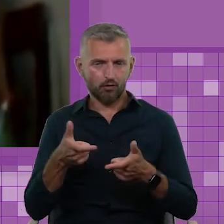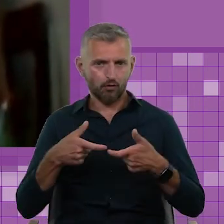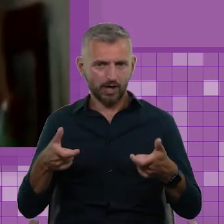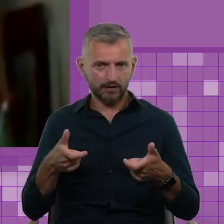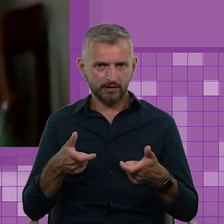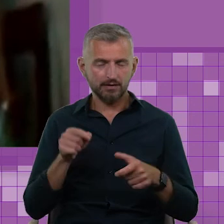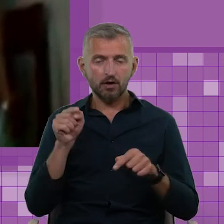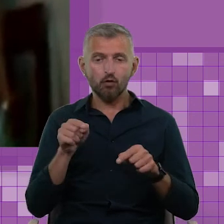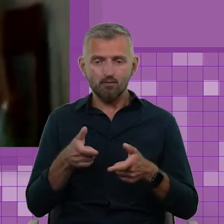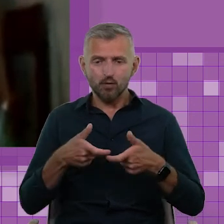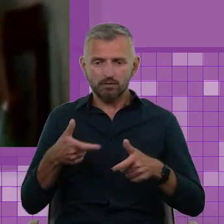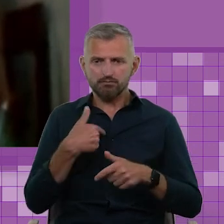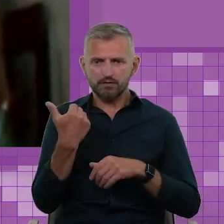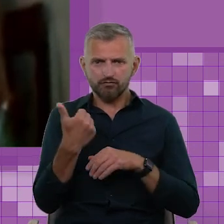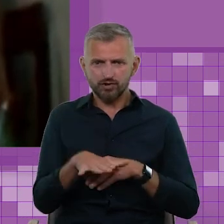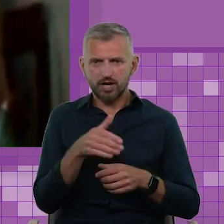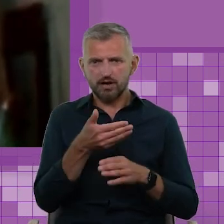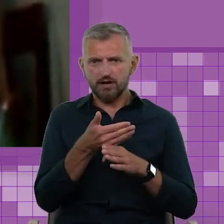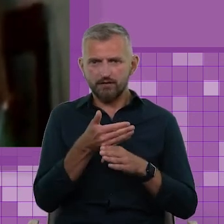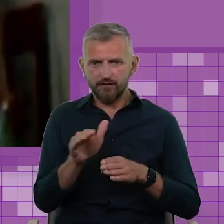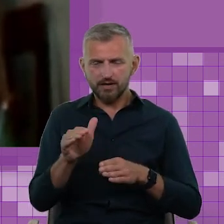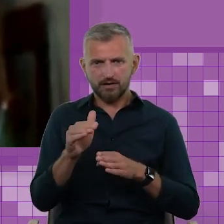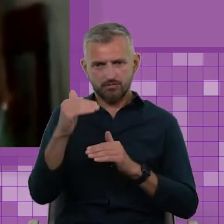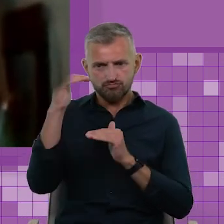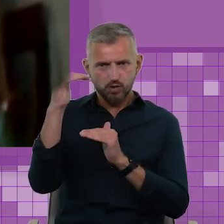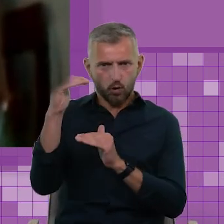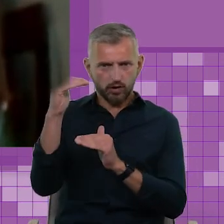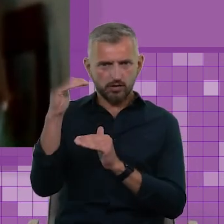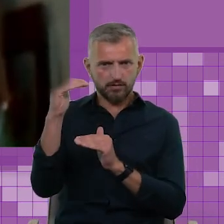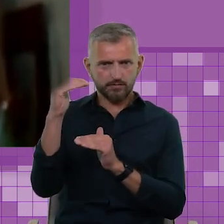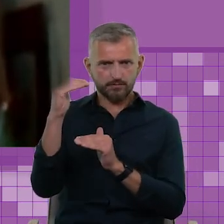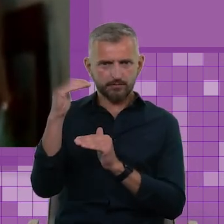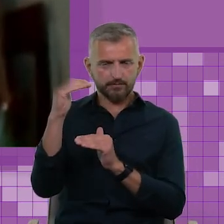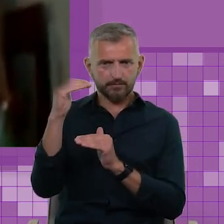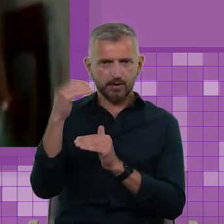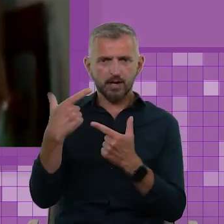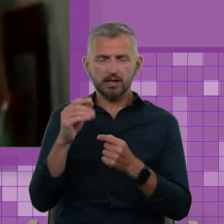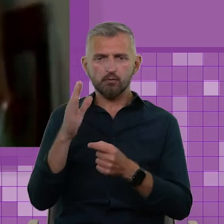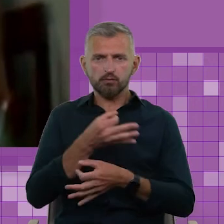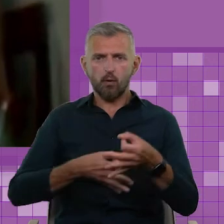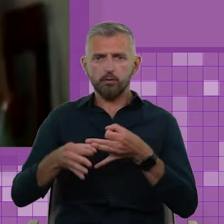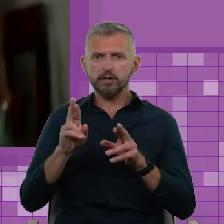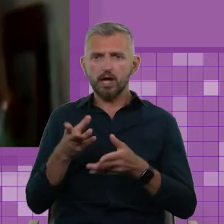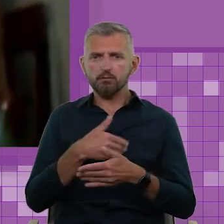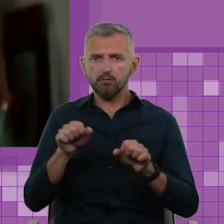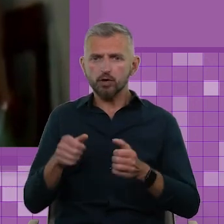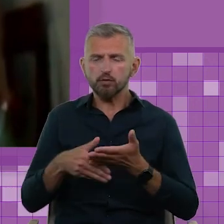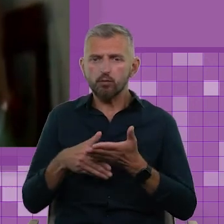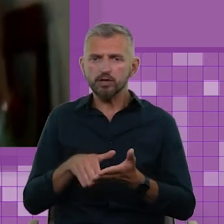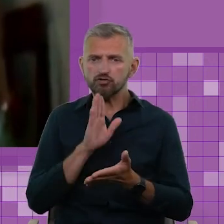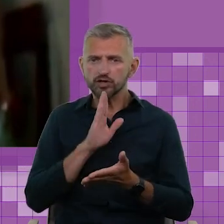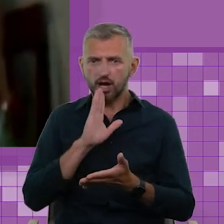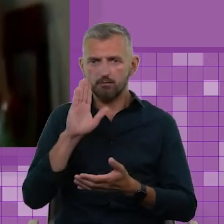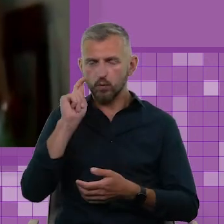конгресі ми вже виділили блок, де будемо говорити, як ми можемо допомогти